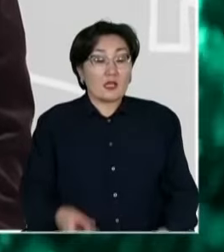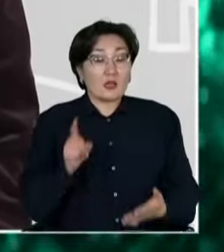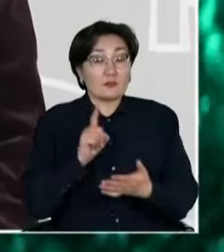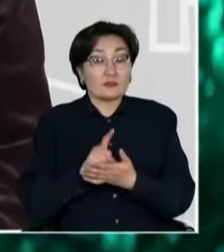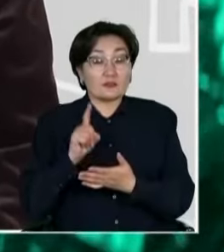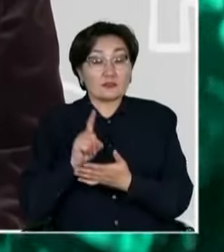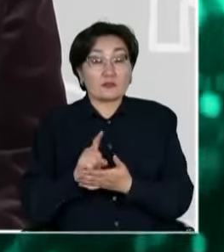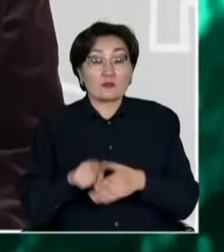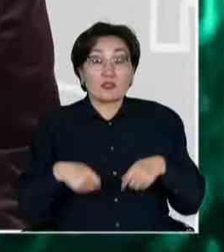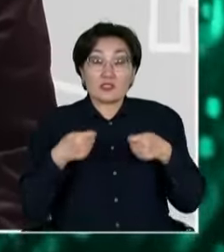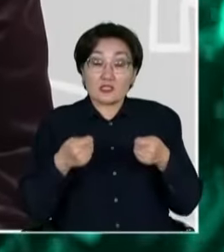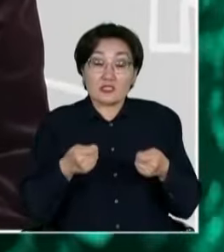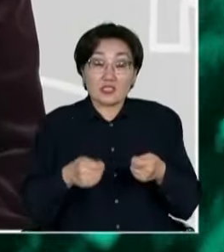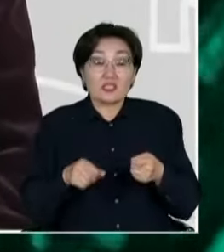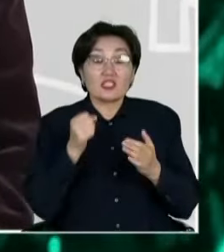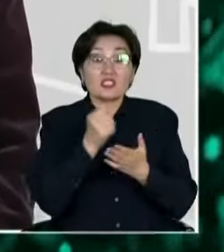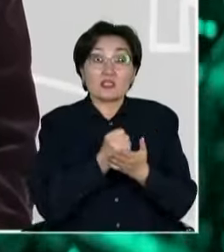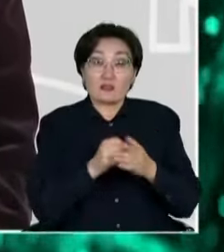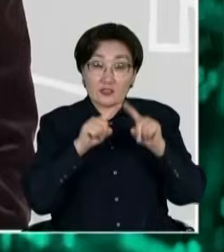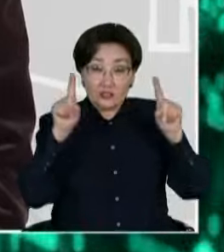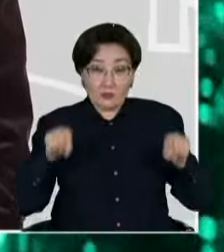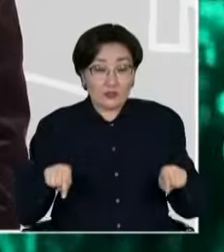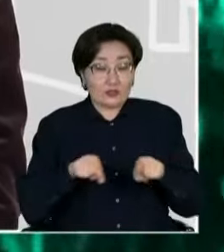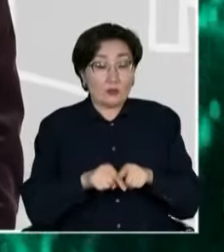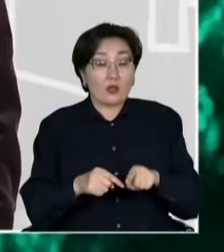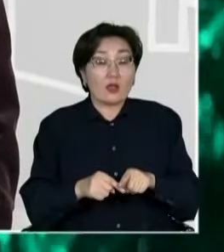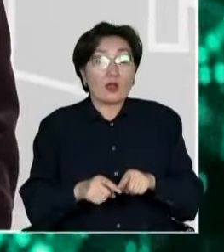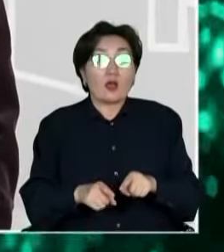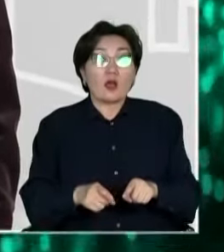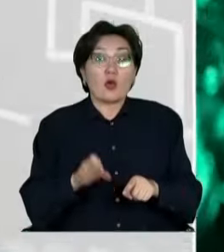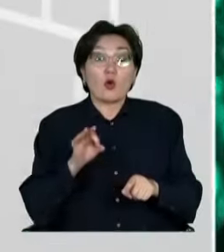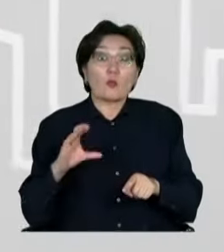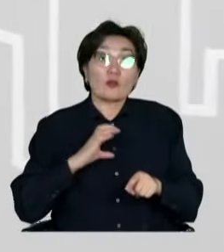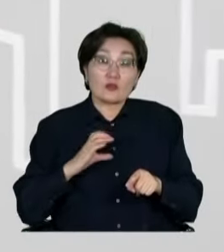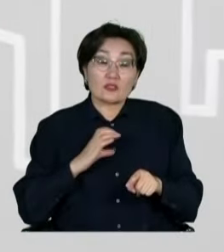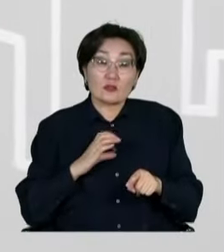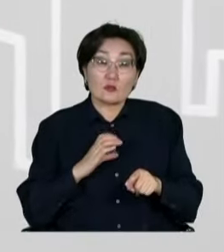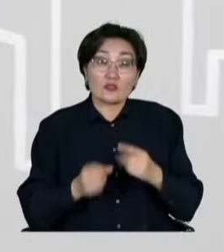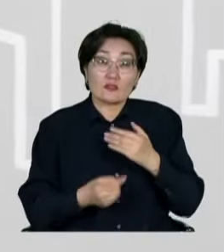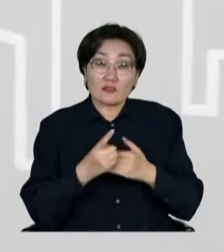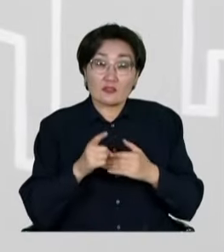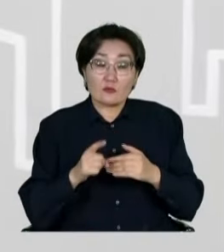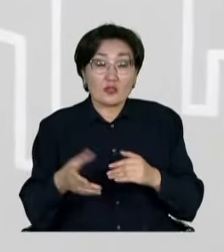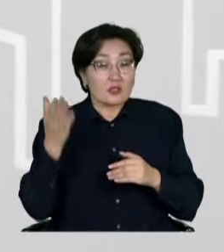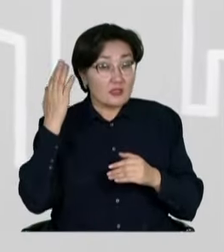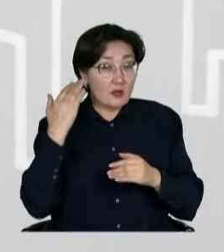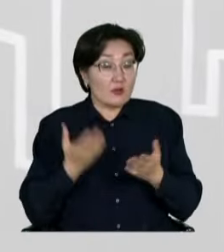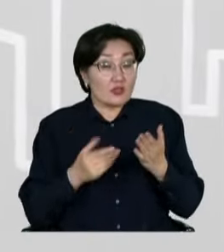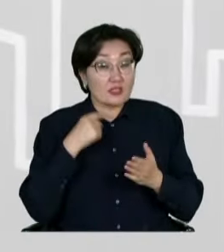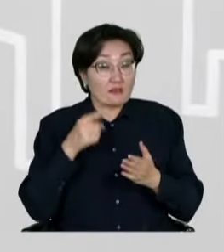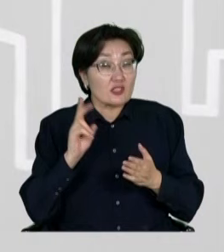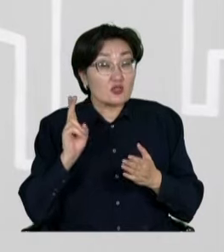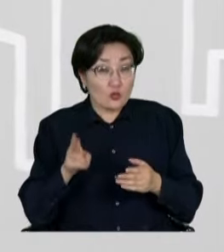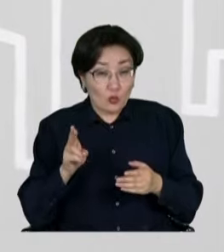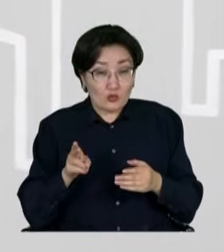Обязательное представление декларации об активах обязательствах формы 250 это возникнет. То есть ранее, если мы говорили, кто